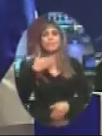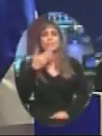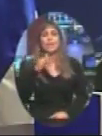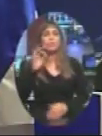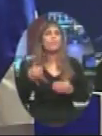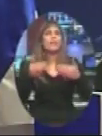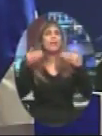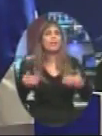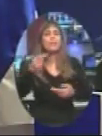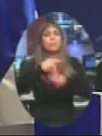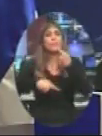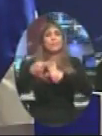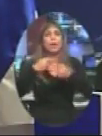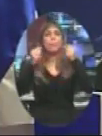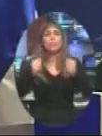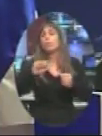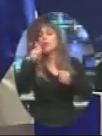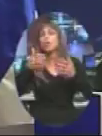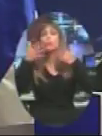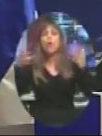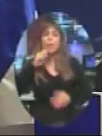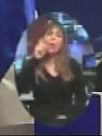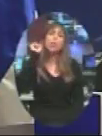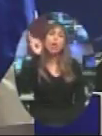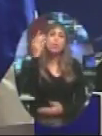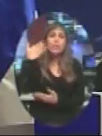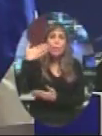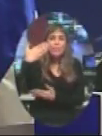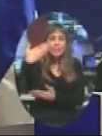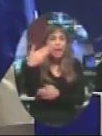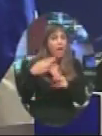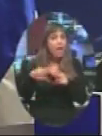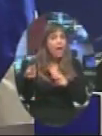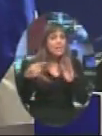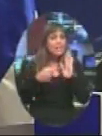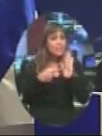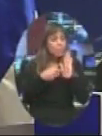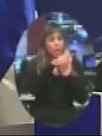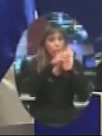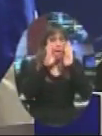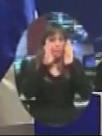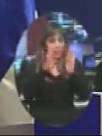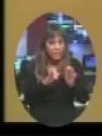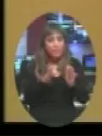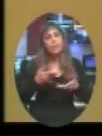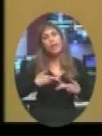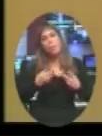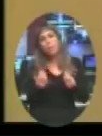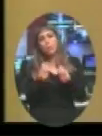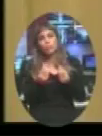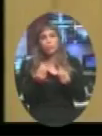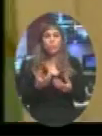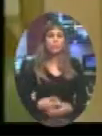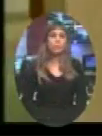העסקה הביטחונית הגדולה ביותר בתולדות המדינה, אלא אם כן הוא משוכנע שיצא לו מזה משהו. שר